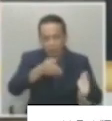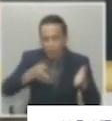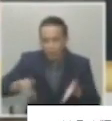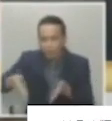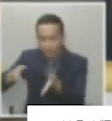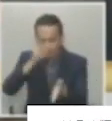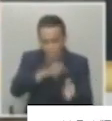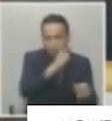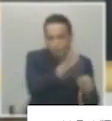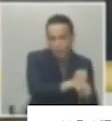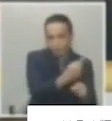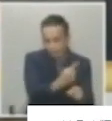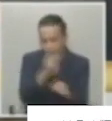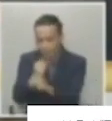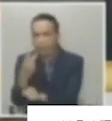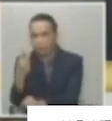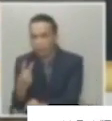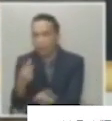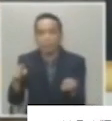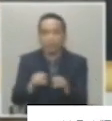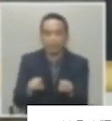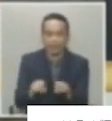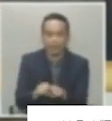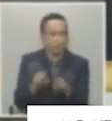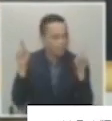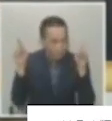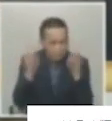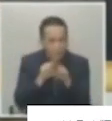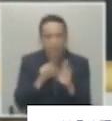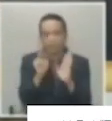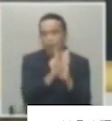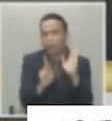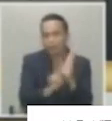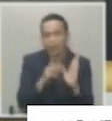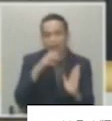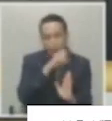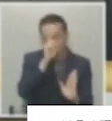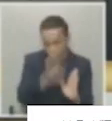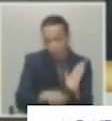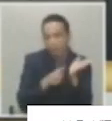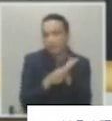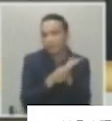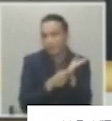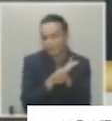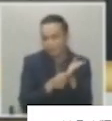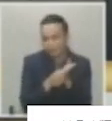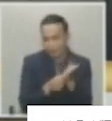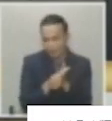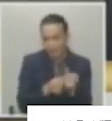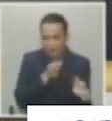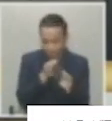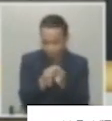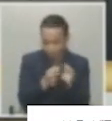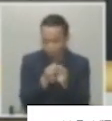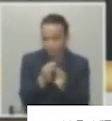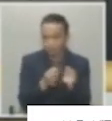นี่คือการจัดการงบประมาณโดยกฎหมายเก่าต้องปฏิรูปแล้วครับท่านครับผมพูดประเด็นหลังเนี่ยชี้อย่างเดียวนะท่านประธ